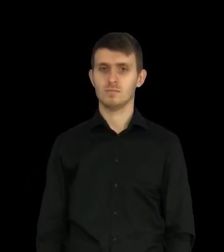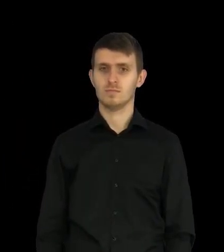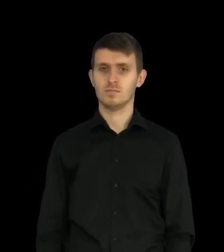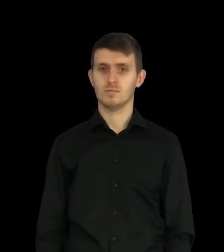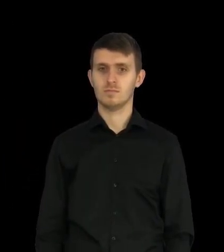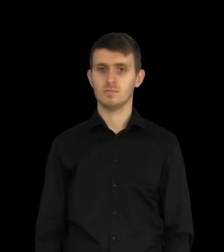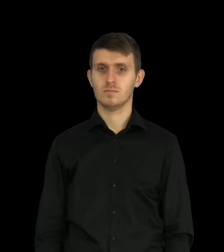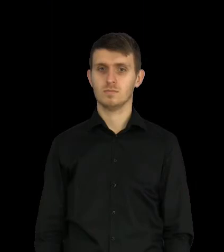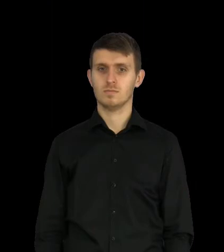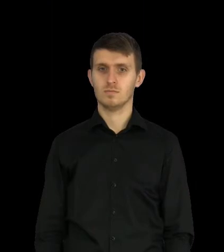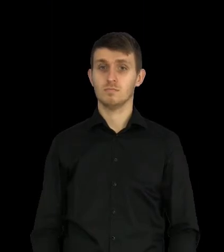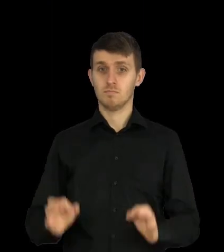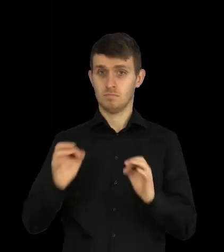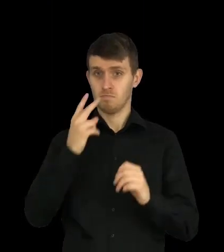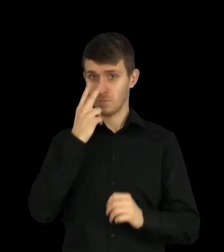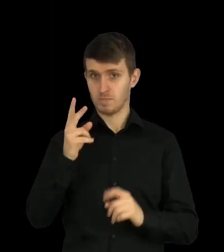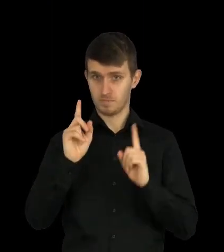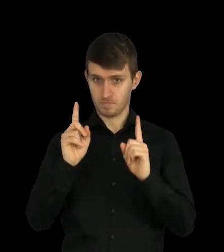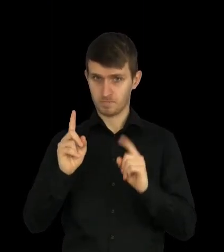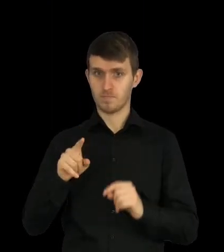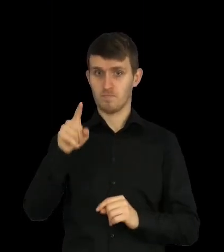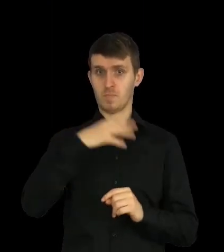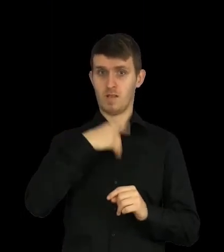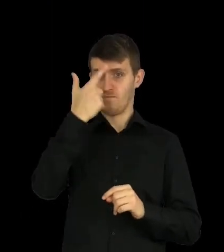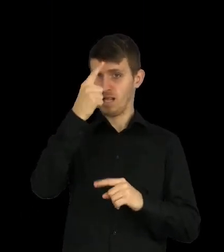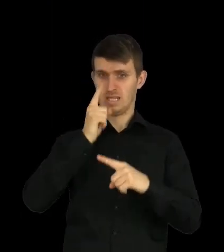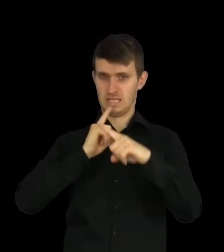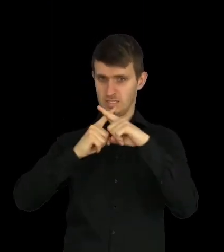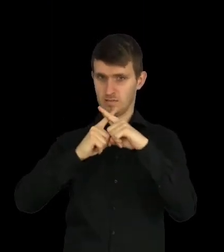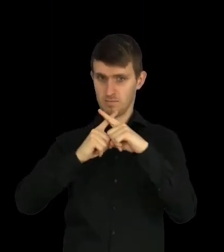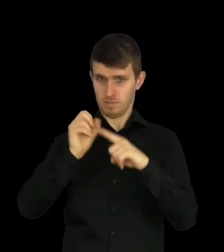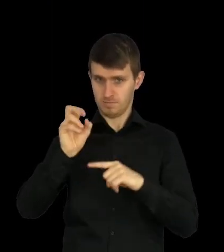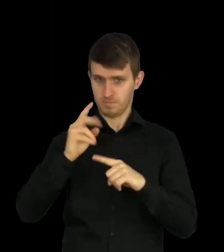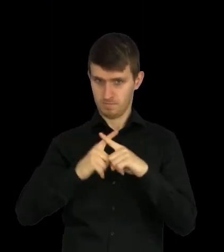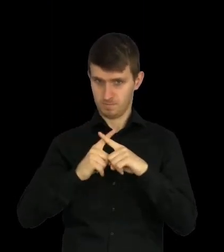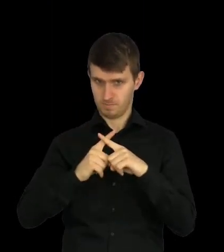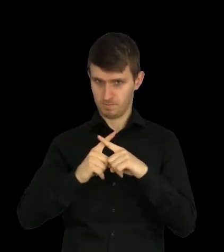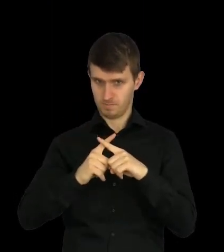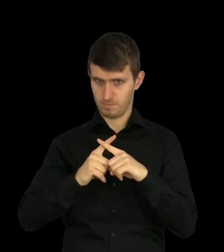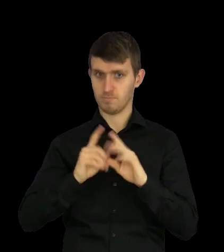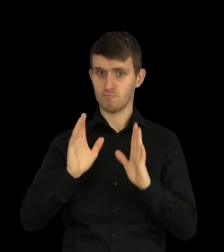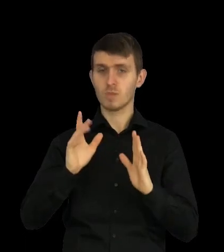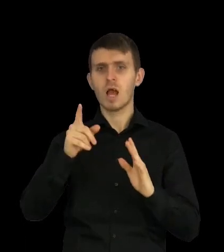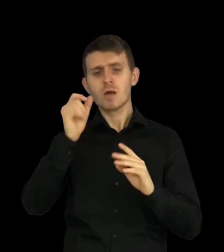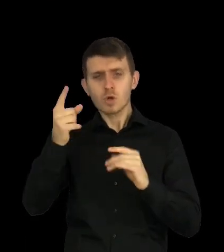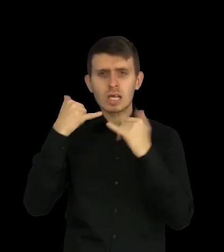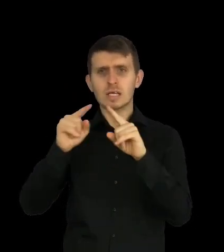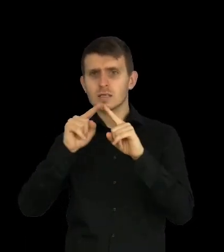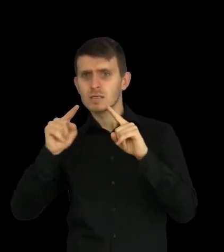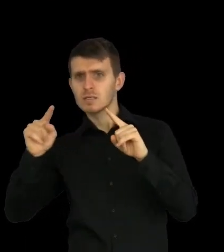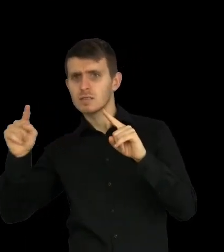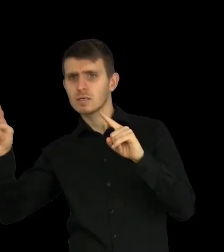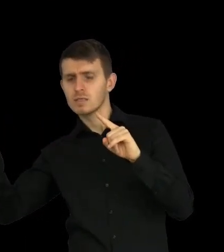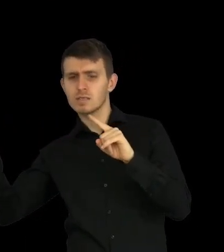kwadrat. Teraz popatrzmy. Tu jest składnik z X. Chyba jedyny. Zatem